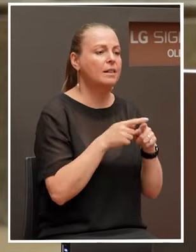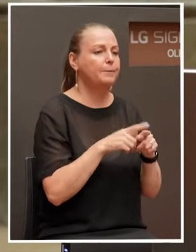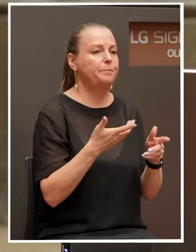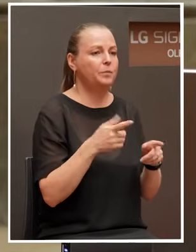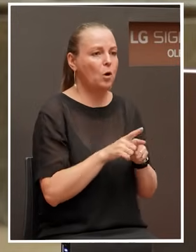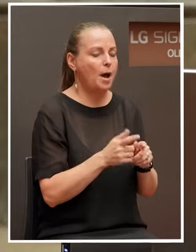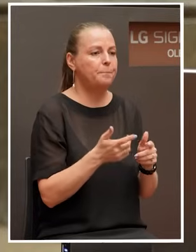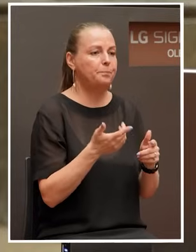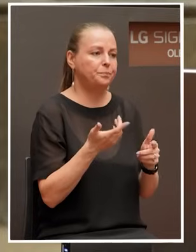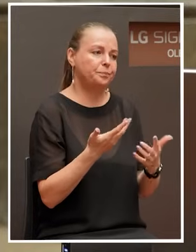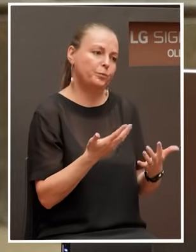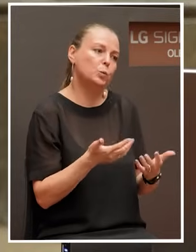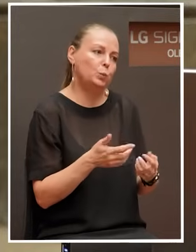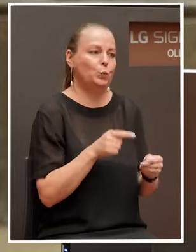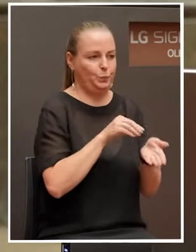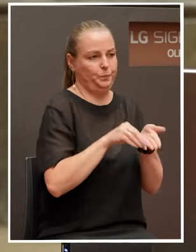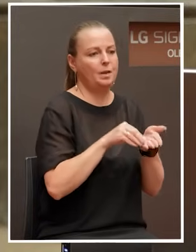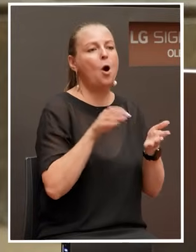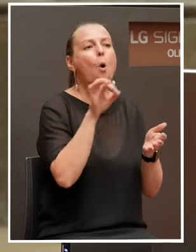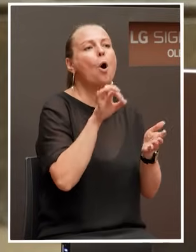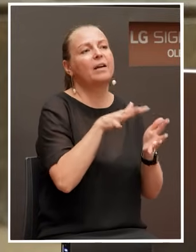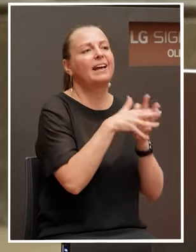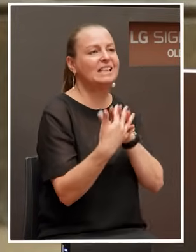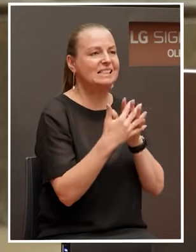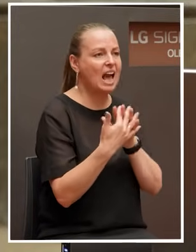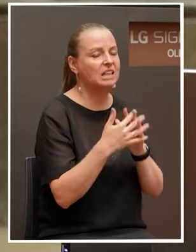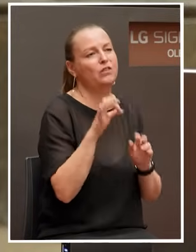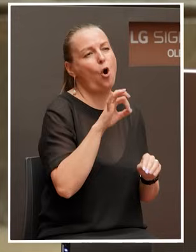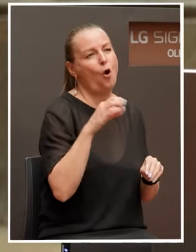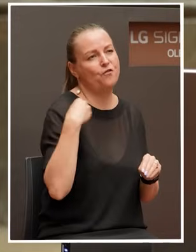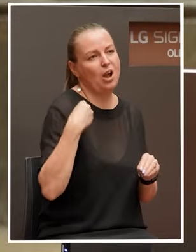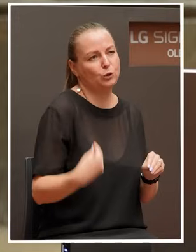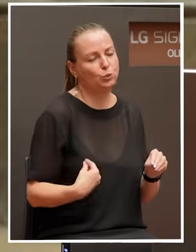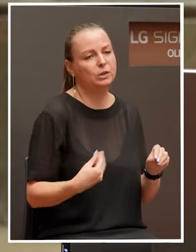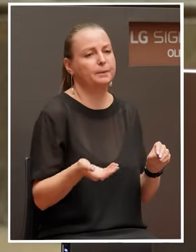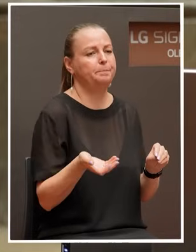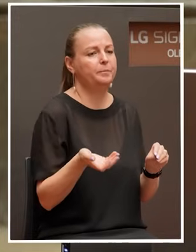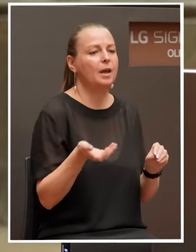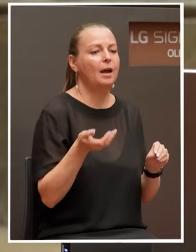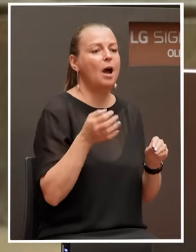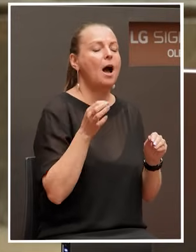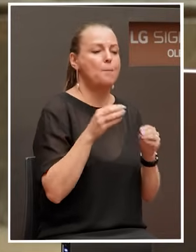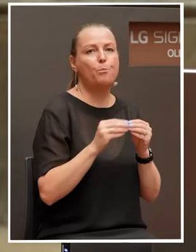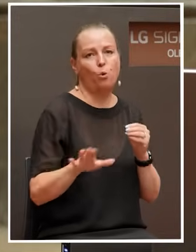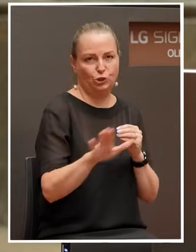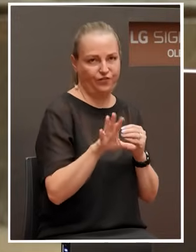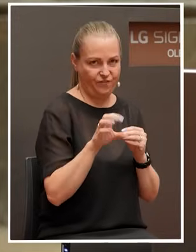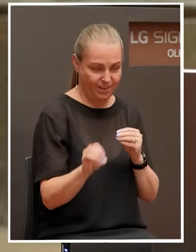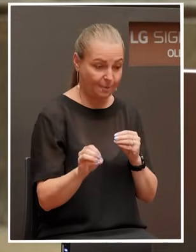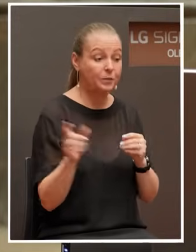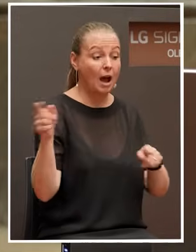жесткая, пугающая картина. Крестьянство и французской почвы. А вот перед